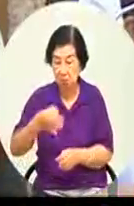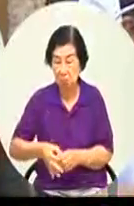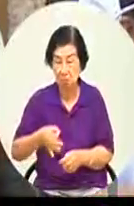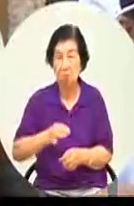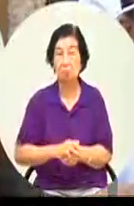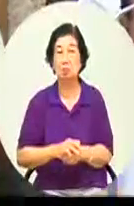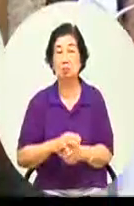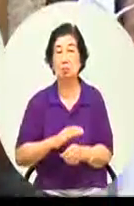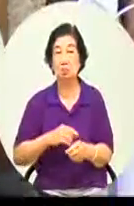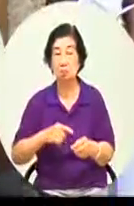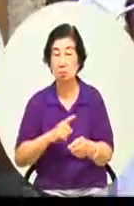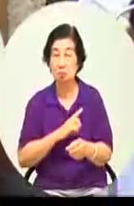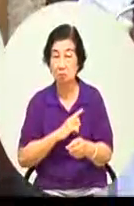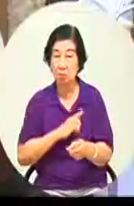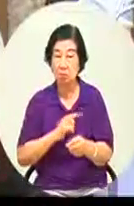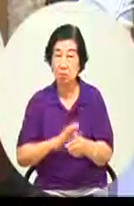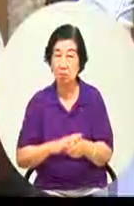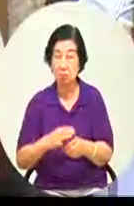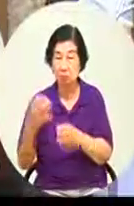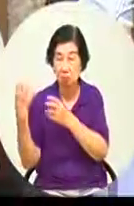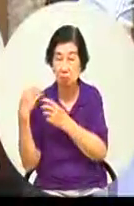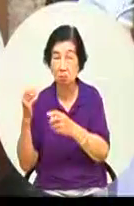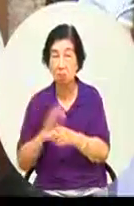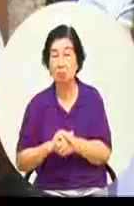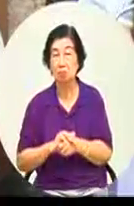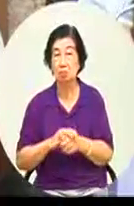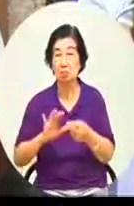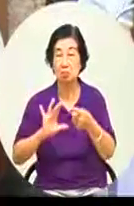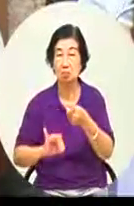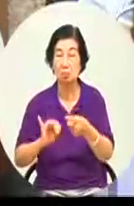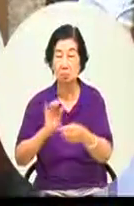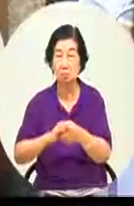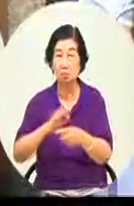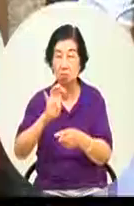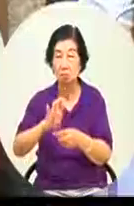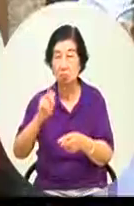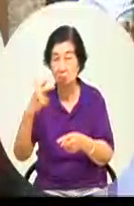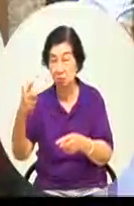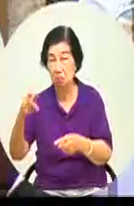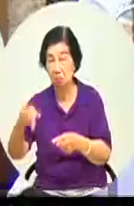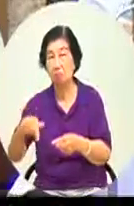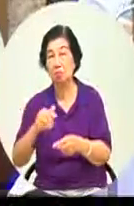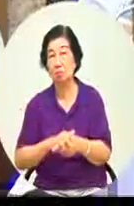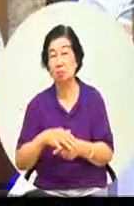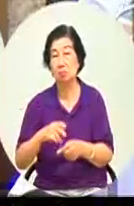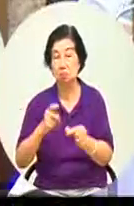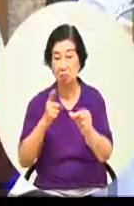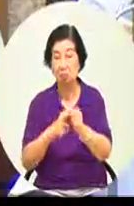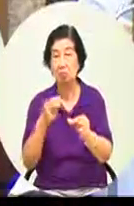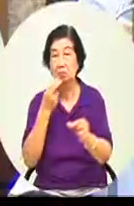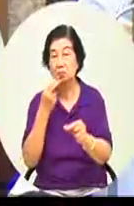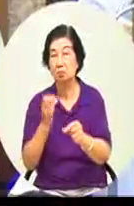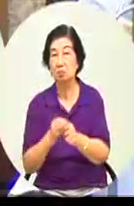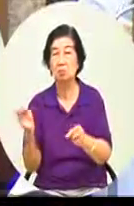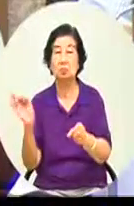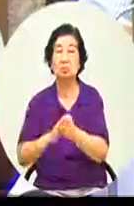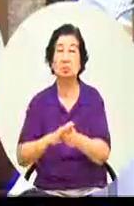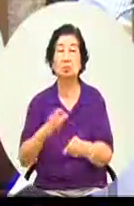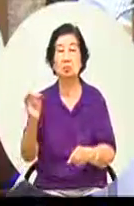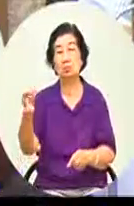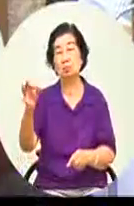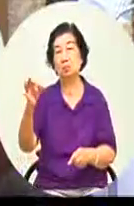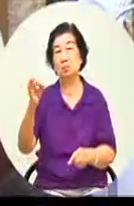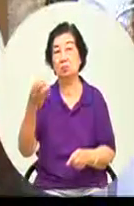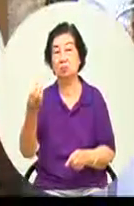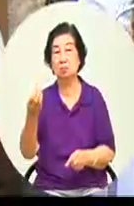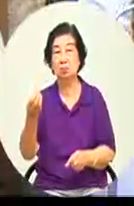负的37%，啊，所以中央目前为止一角银都袂给咱补助，啊，所以若一角银袂给咱补助，咱根本是天方夜谭嘛、啊、所以我们